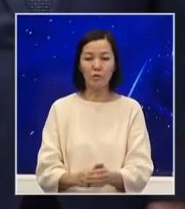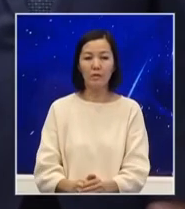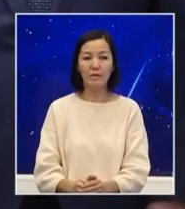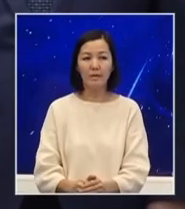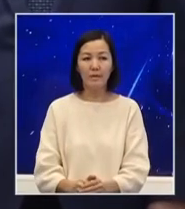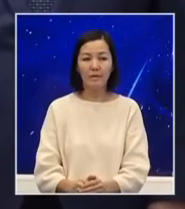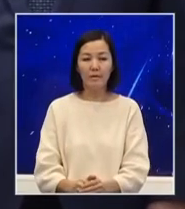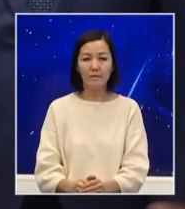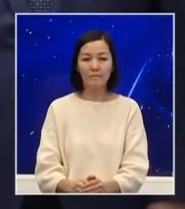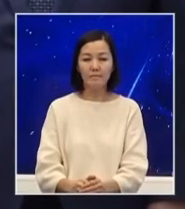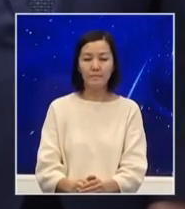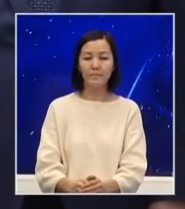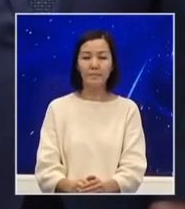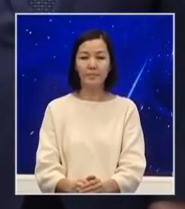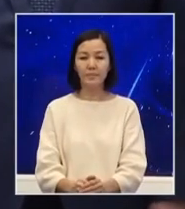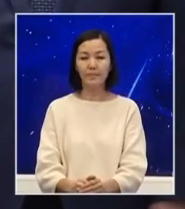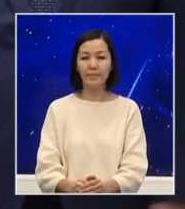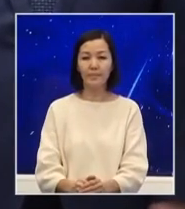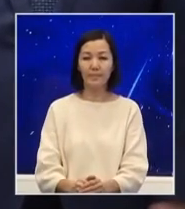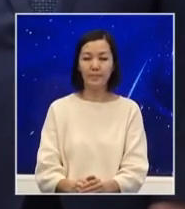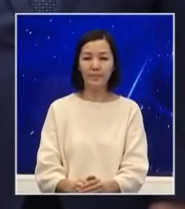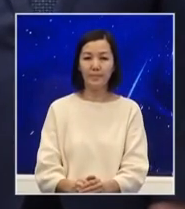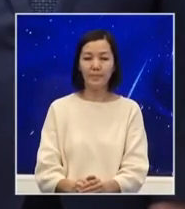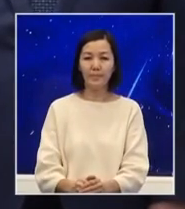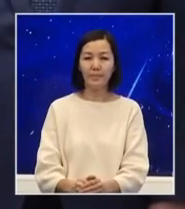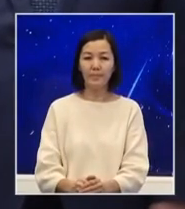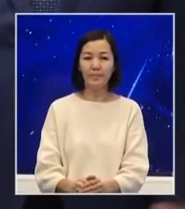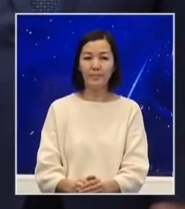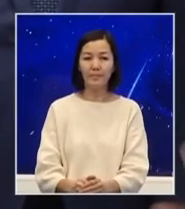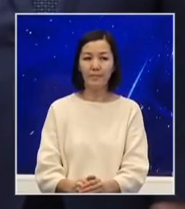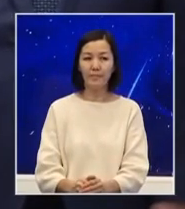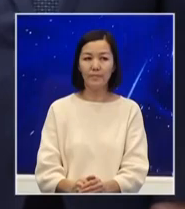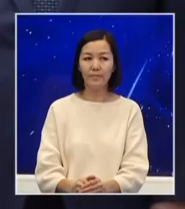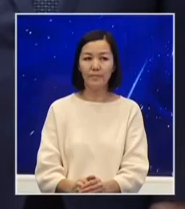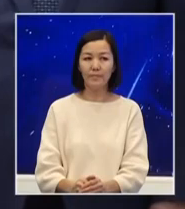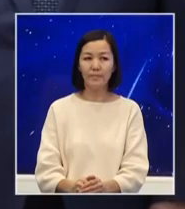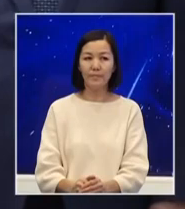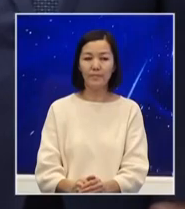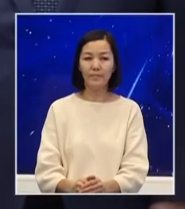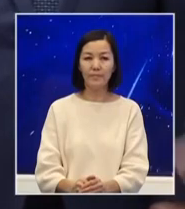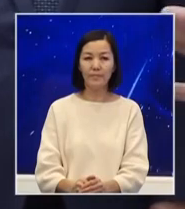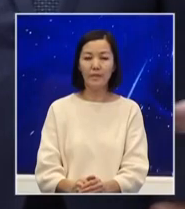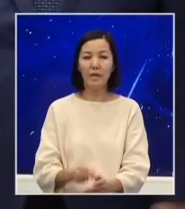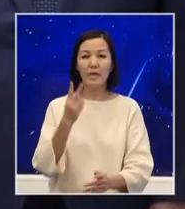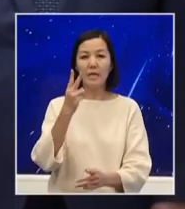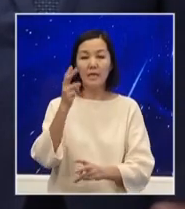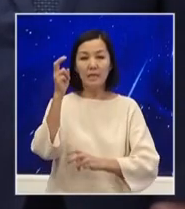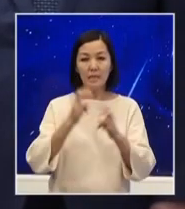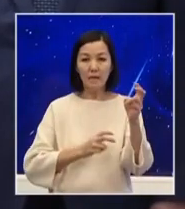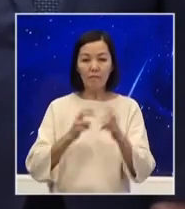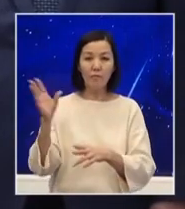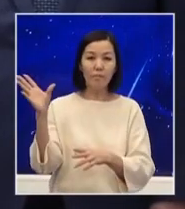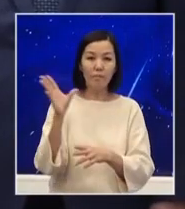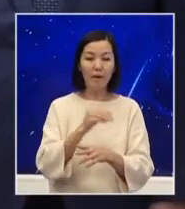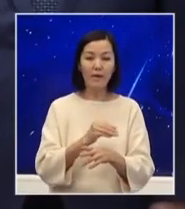Мы 70% потребности сахара республики можем. Не строя новый завод. Не строя. Вот эти